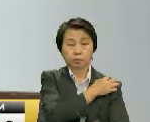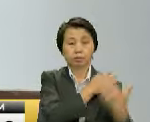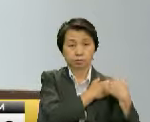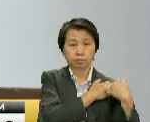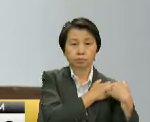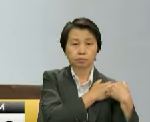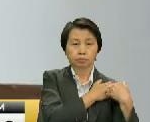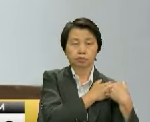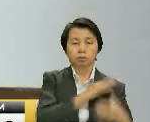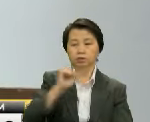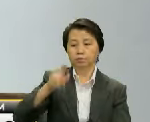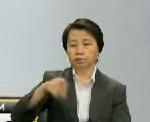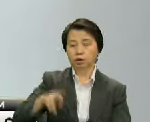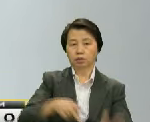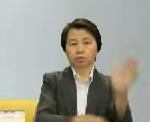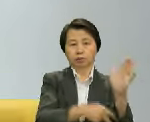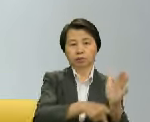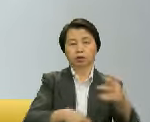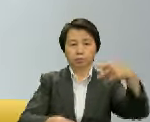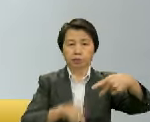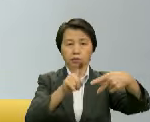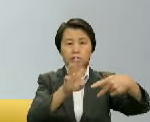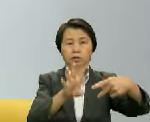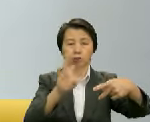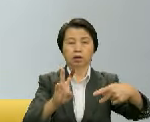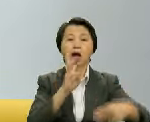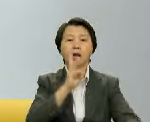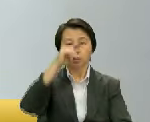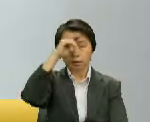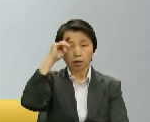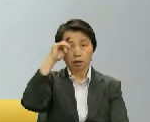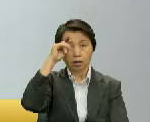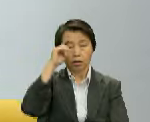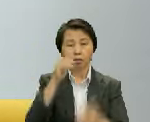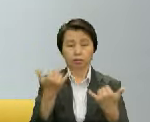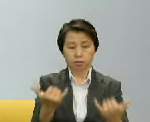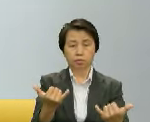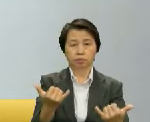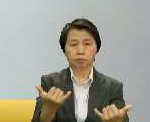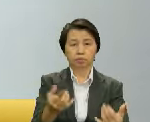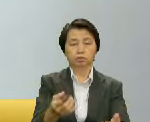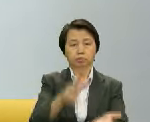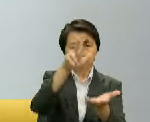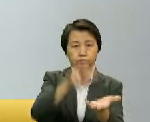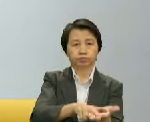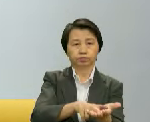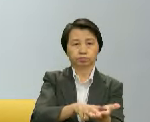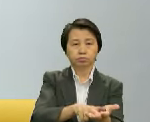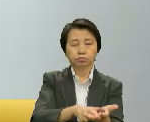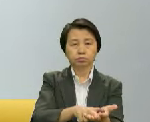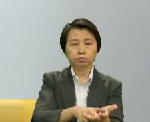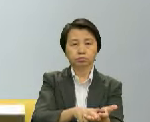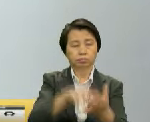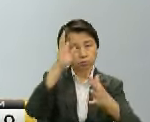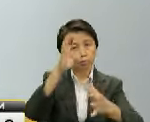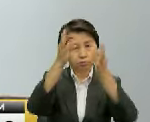bahagian pelayanan raya Parlimen P148 Air Hitam. Dengan ini mengisytiharkan